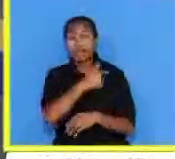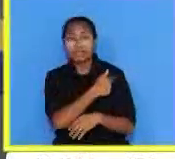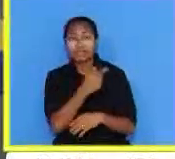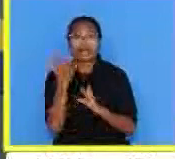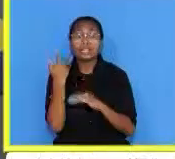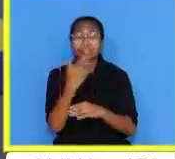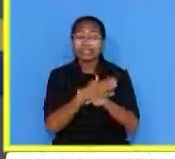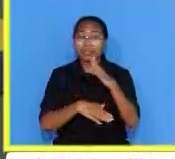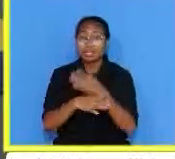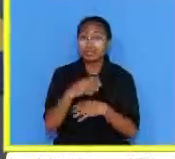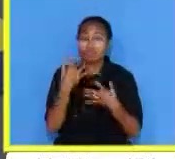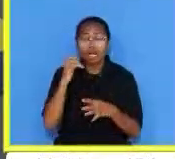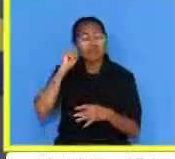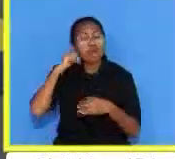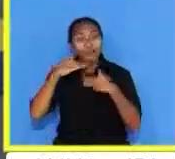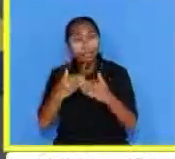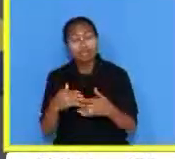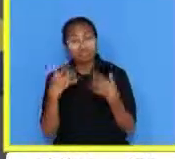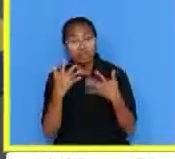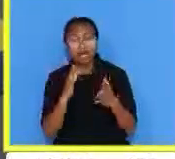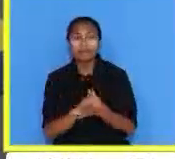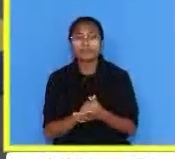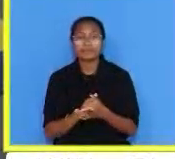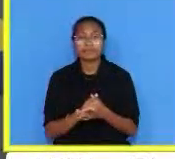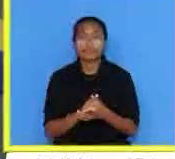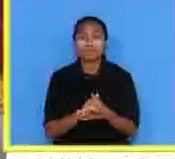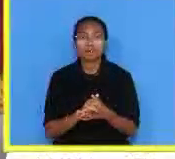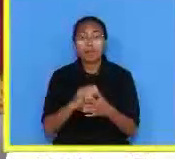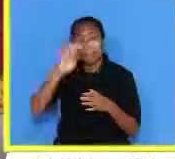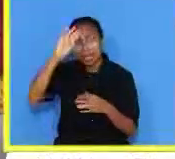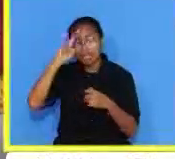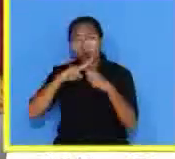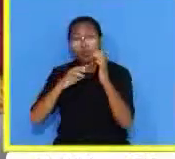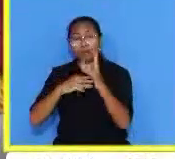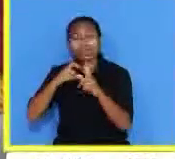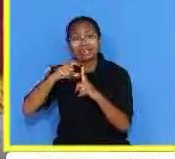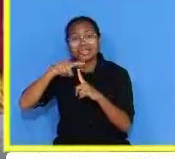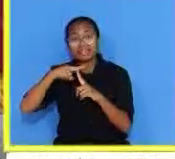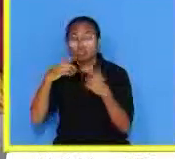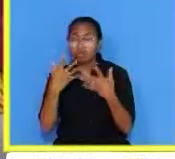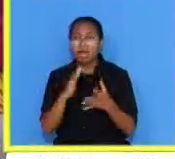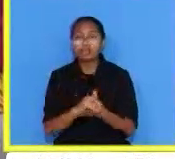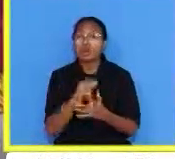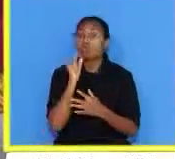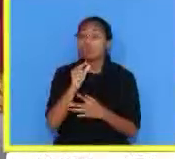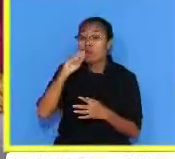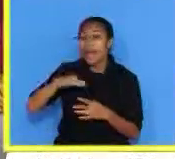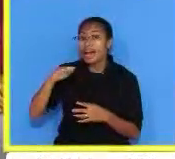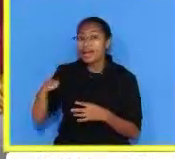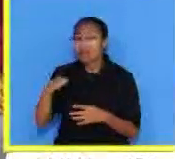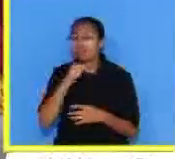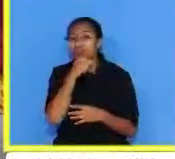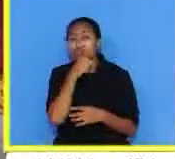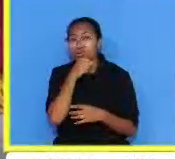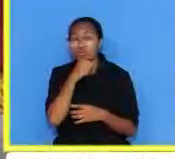penyandang disabilitas sudah, ibu hamil sudah, untuk orang-orang dengan penderita komorbid sudah. Untuk mekanisme untuk anak-anak usia